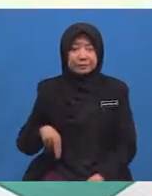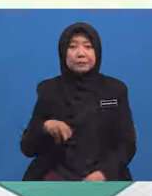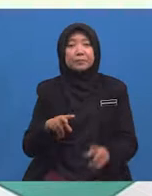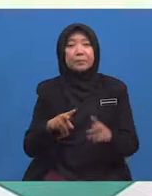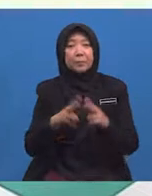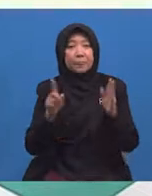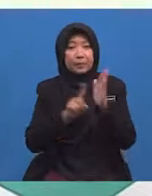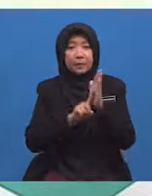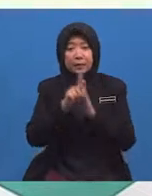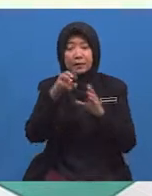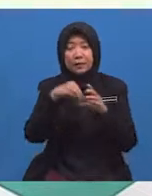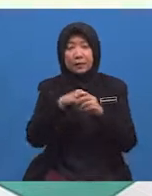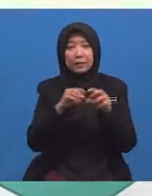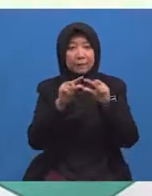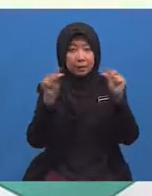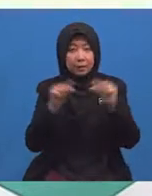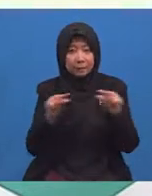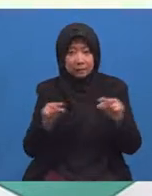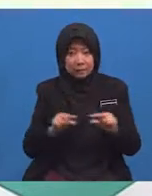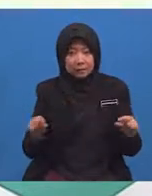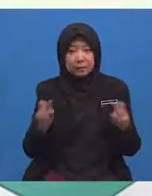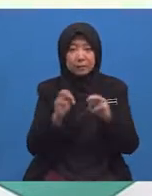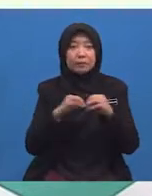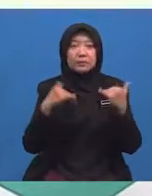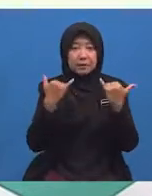tinggi dalam lapisan masyarakat.